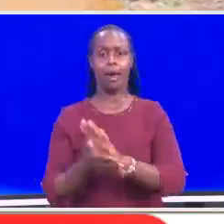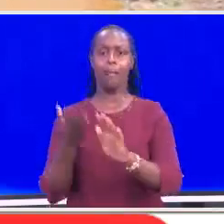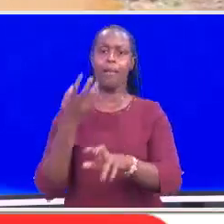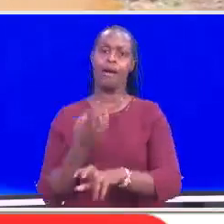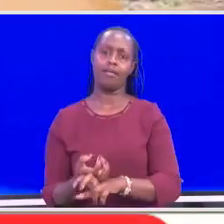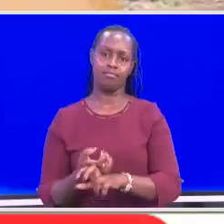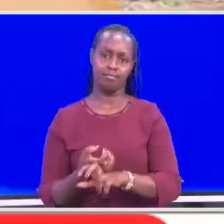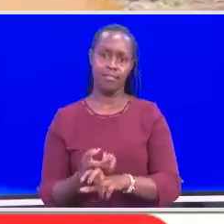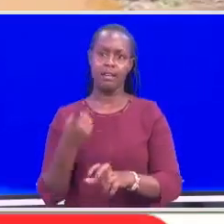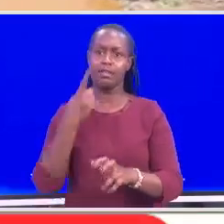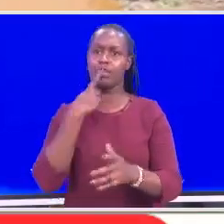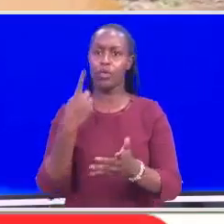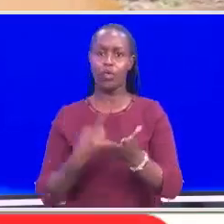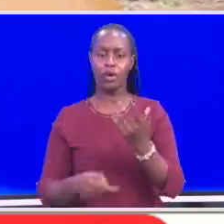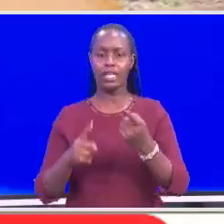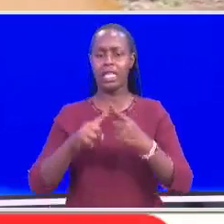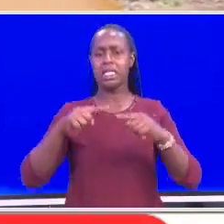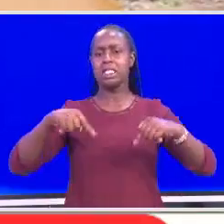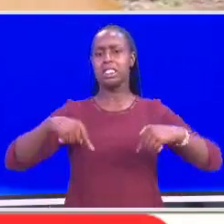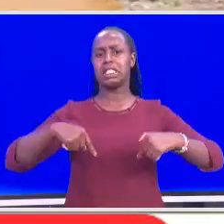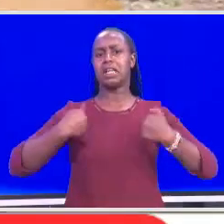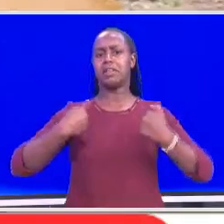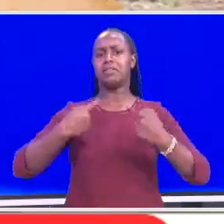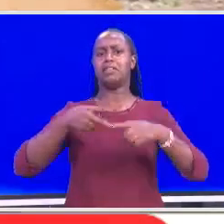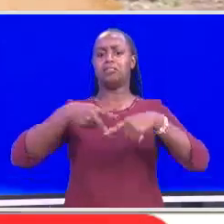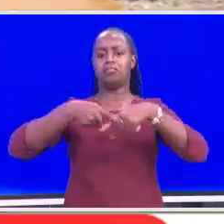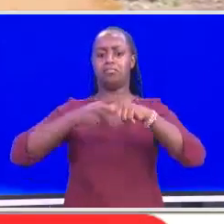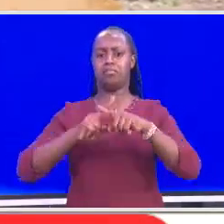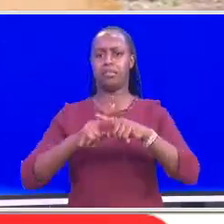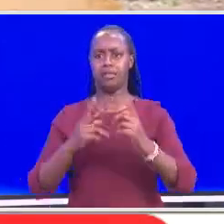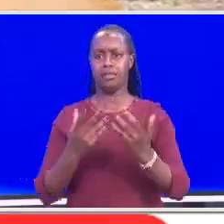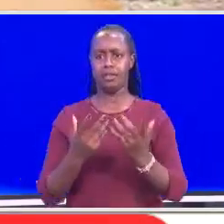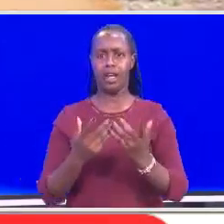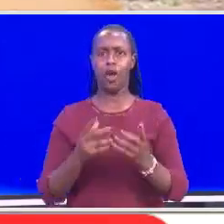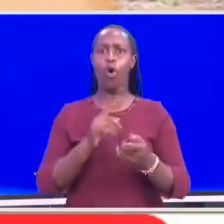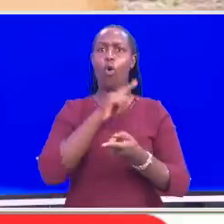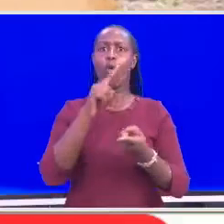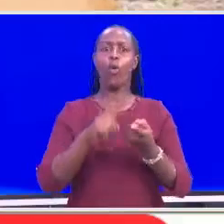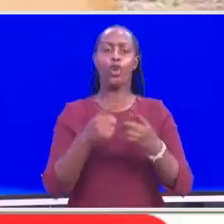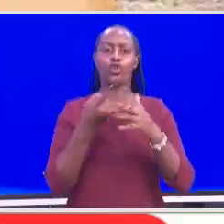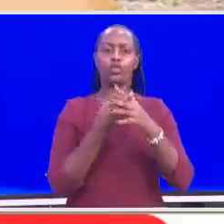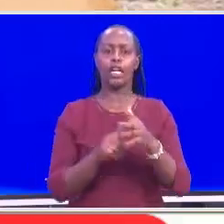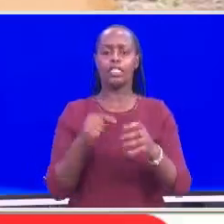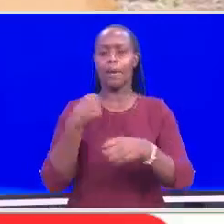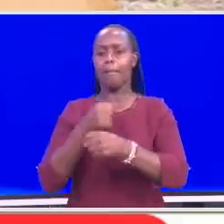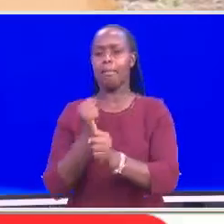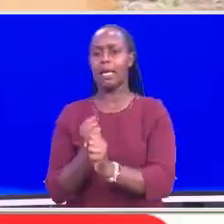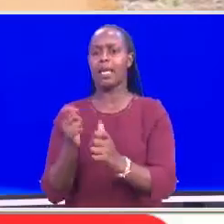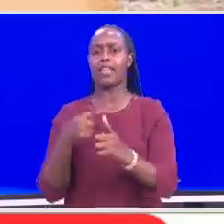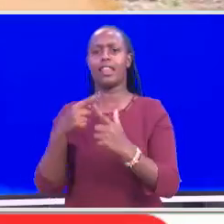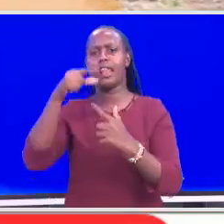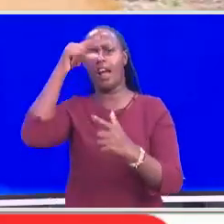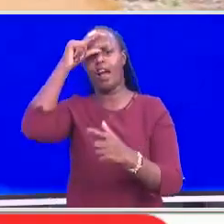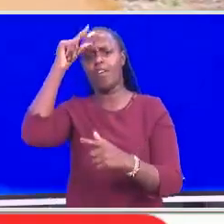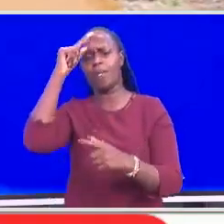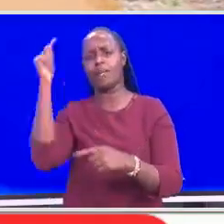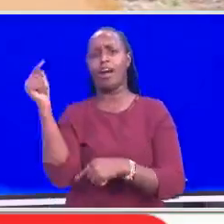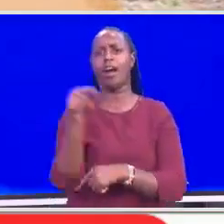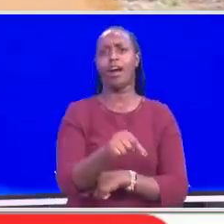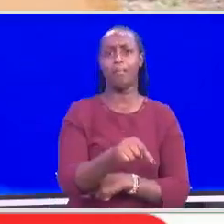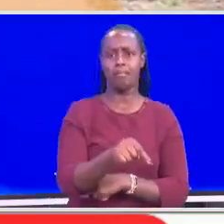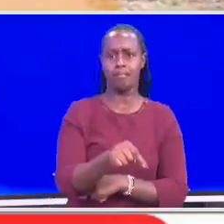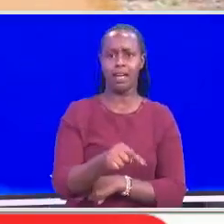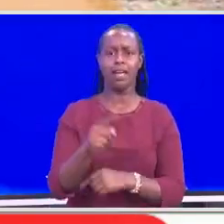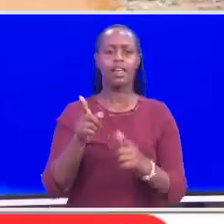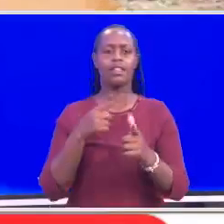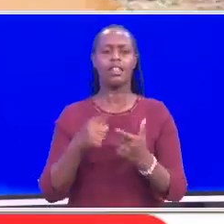Wanasema ujitengeneze. Nao ukigusa barabara kama hii tena wanakuingilia. Ulishika kutengeneza